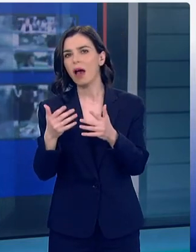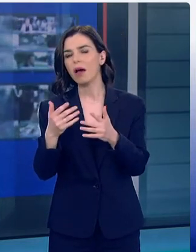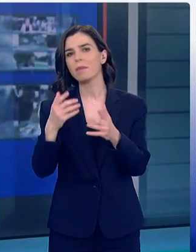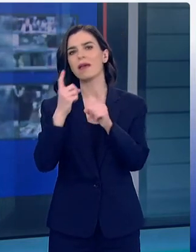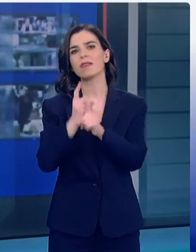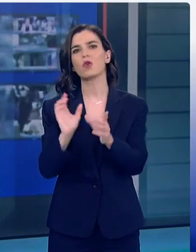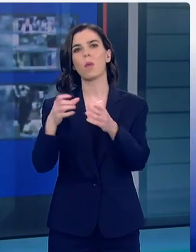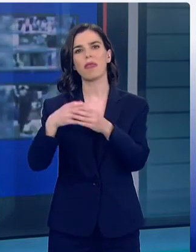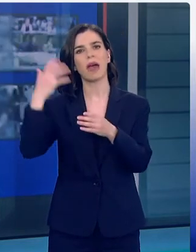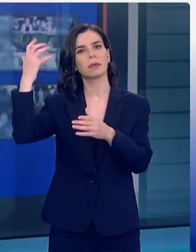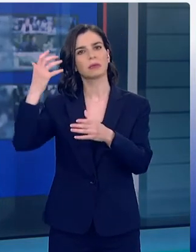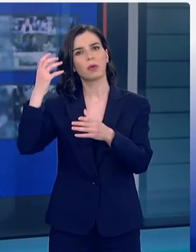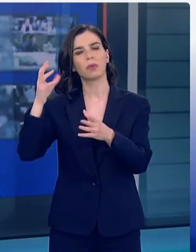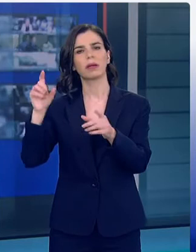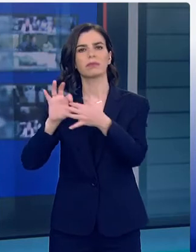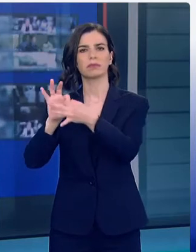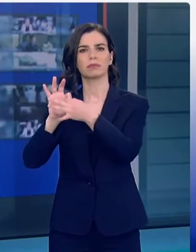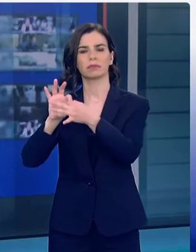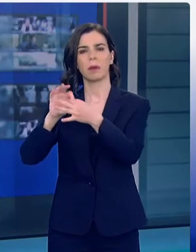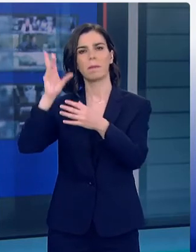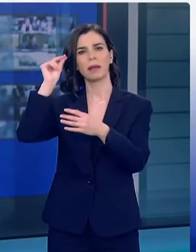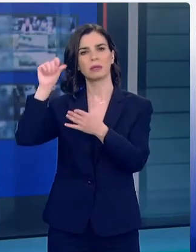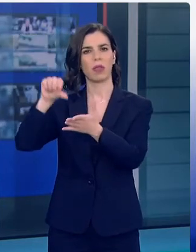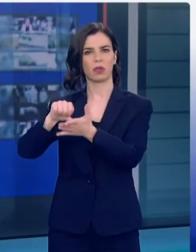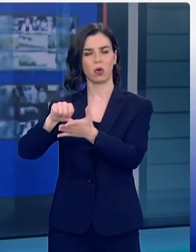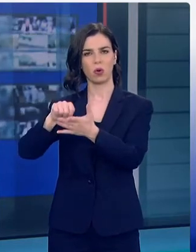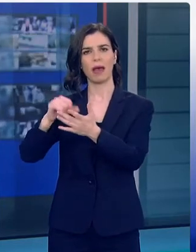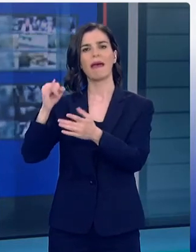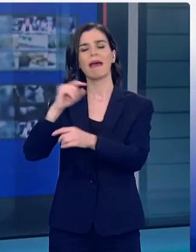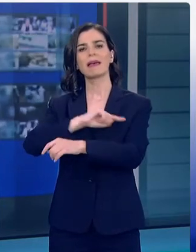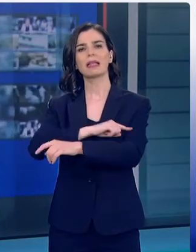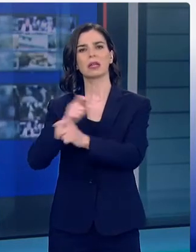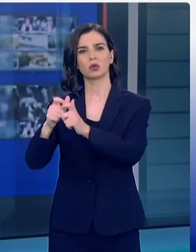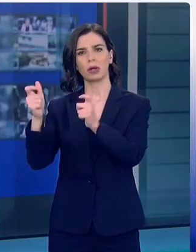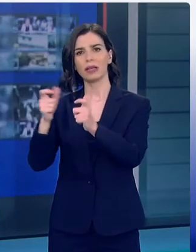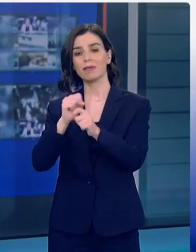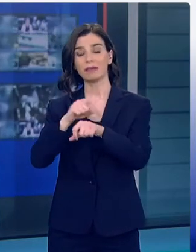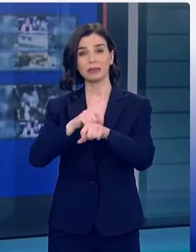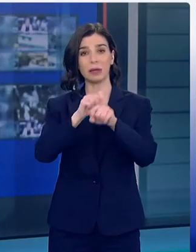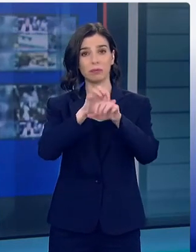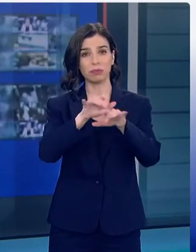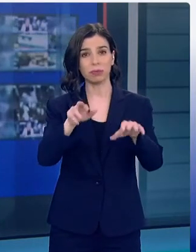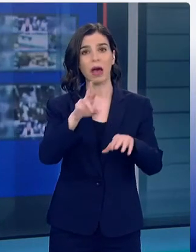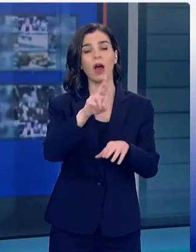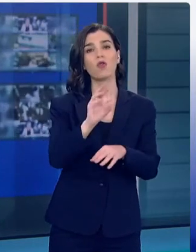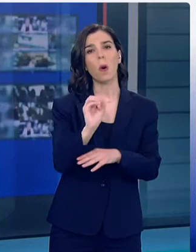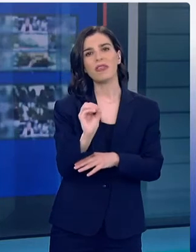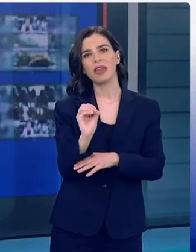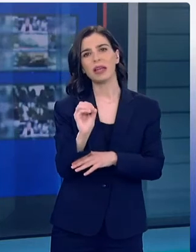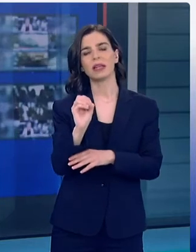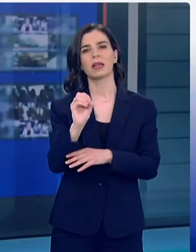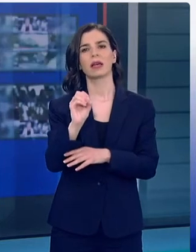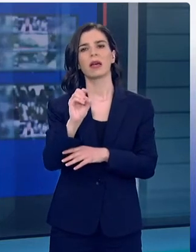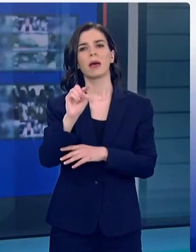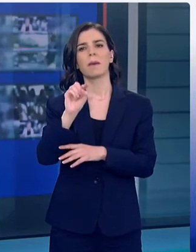του Πανεπιστημίου Αθηνών, της Ιατρικής Σχολής, και η διασπορά είναι σε επίπεδα ρο 0,